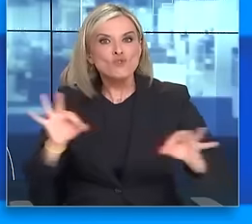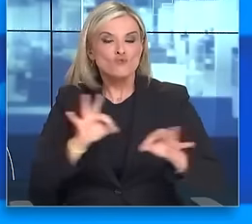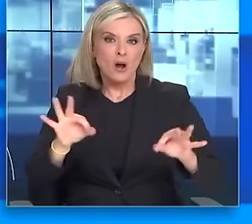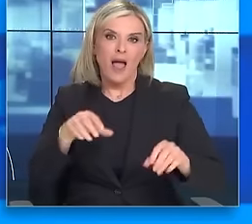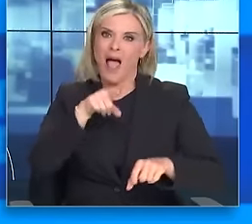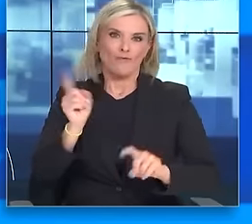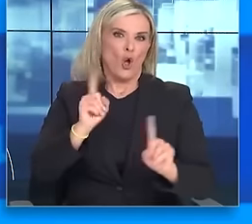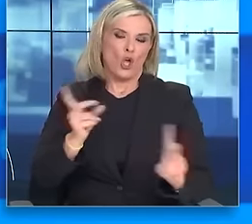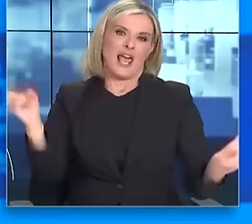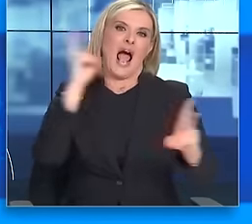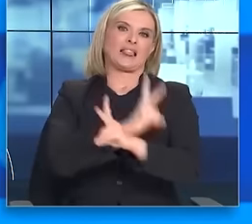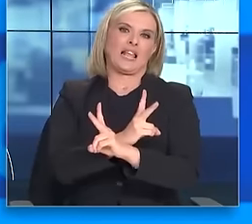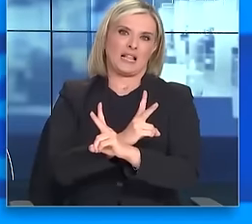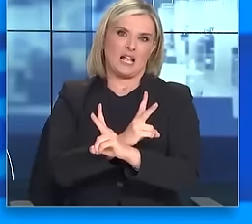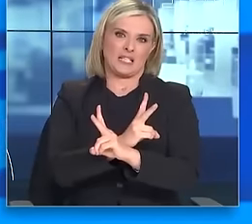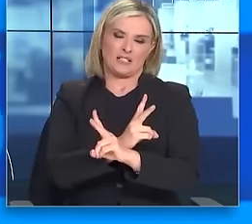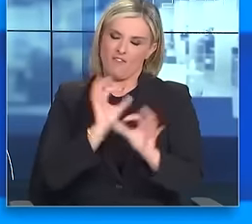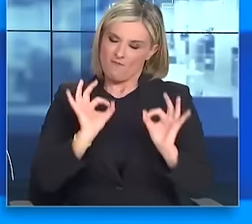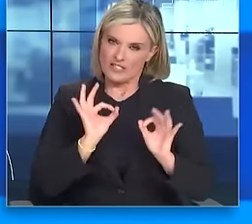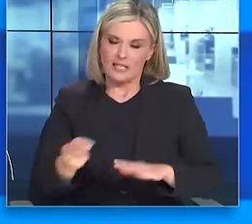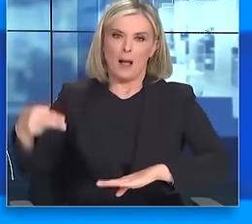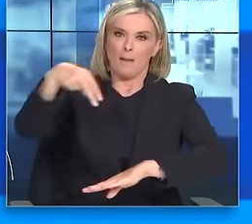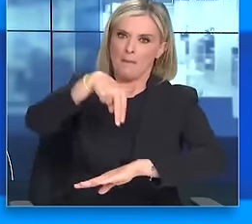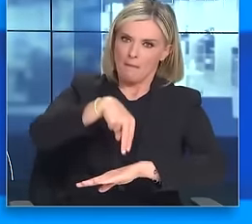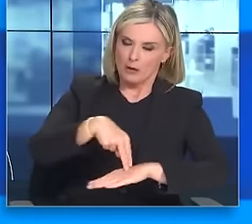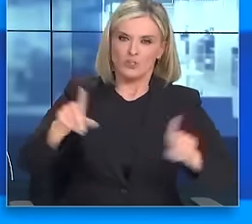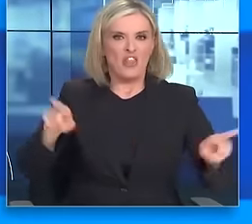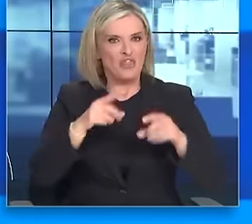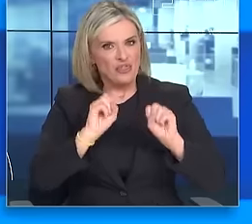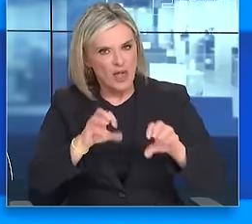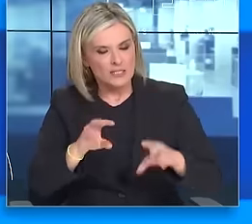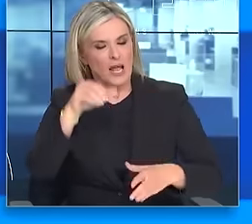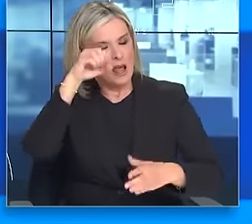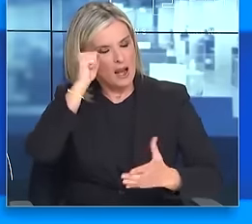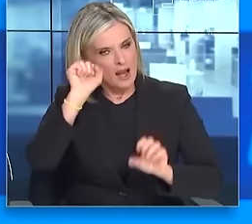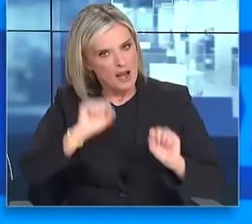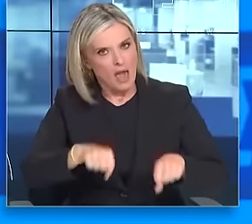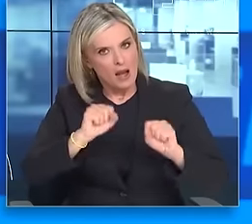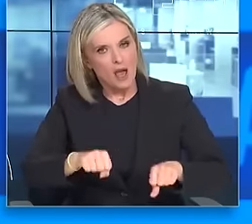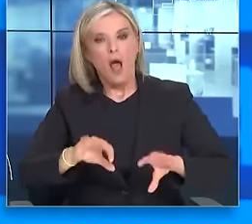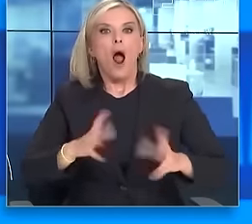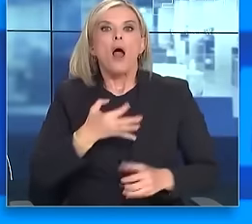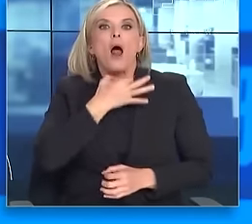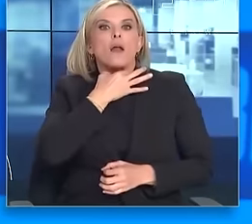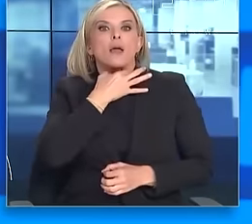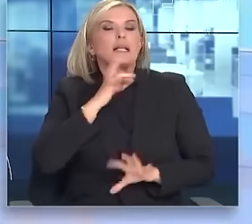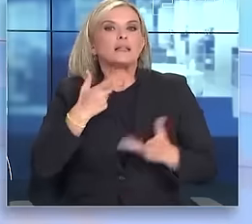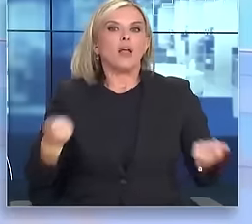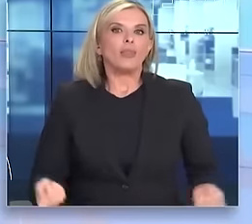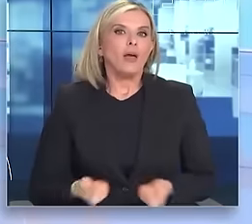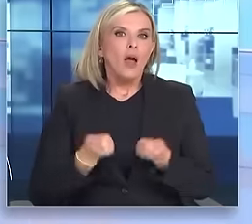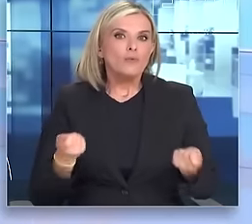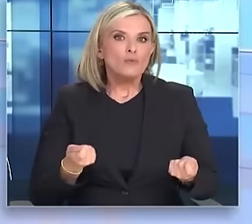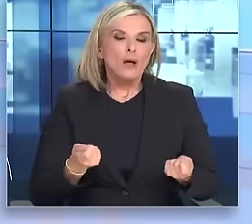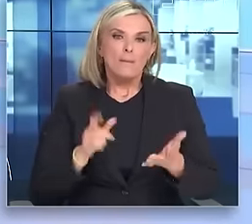υποκαταστήσει τη φυσική διδασκαλία. Ήταν όμως μία ανάγκη και ανταποκρίθηκε το εκπαιδευτικό σύστημα με απόλυτη επάρκεια. Τι έρχομαστε τώρα και κάνουμε, για να το